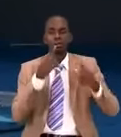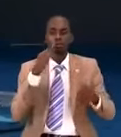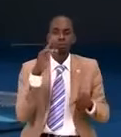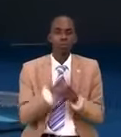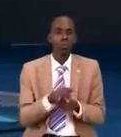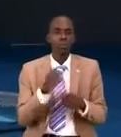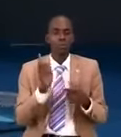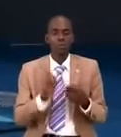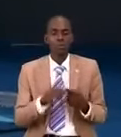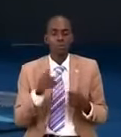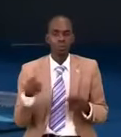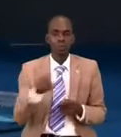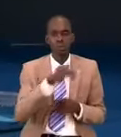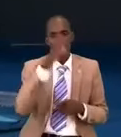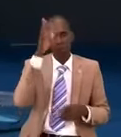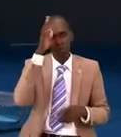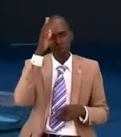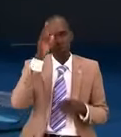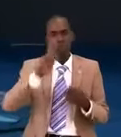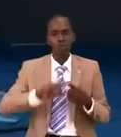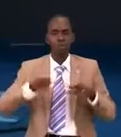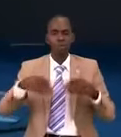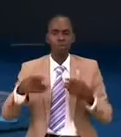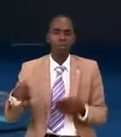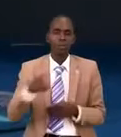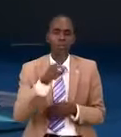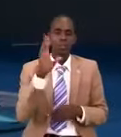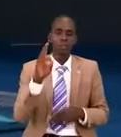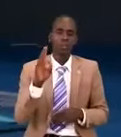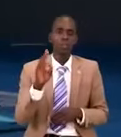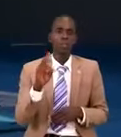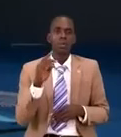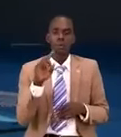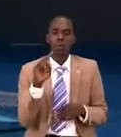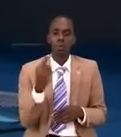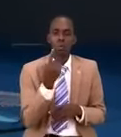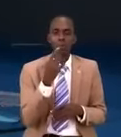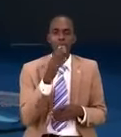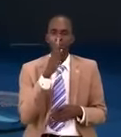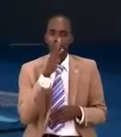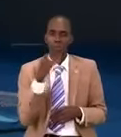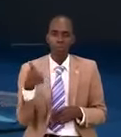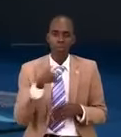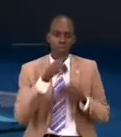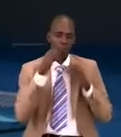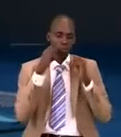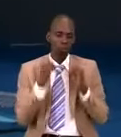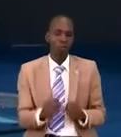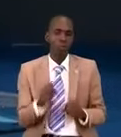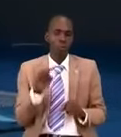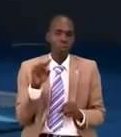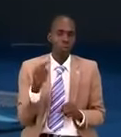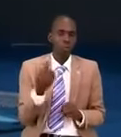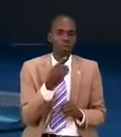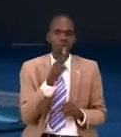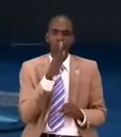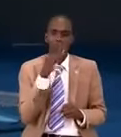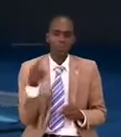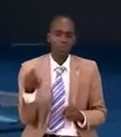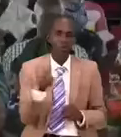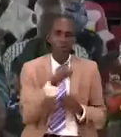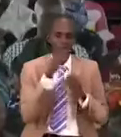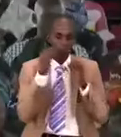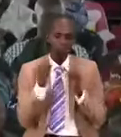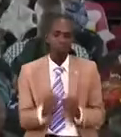toi seulement fortifie-toi seulement et est bon courage il y a trois éléments